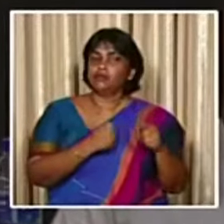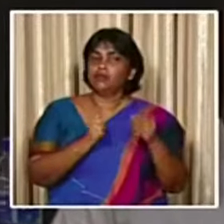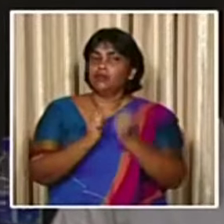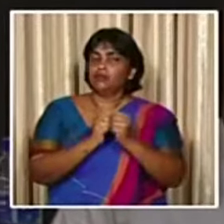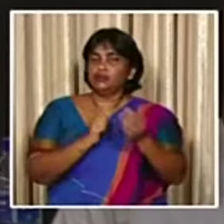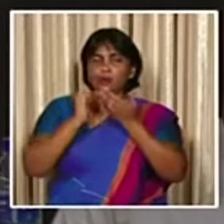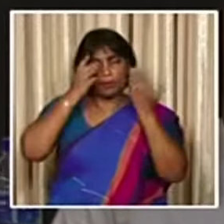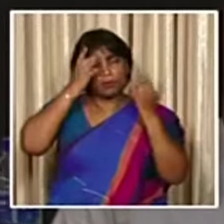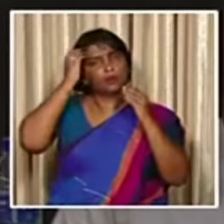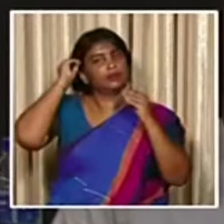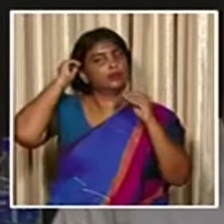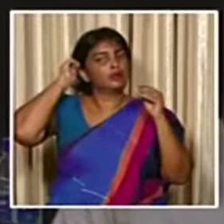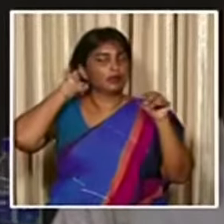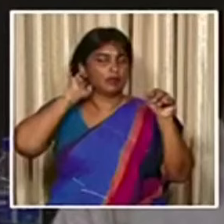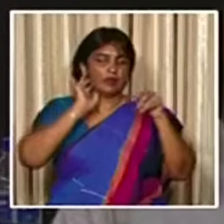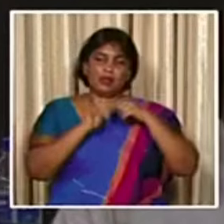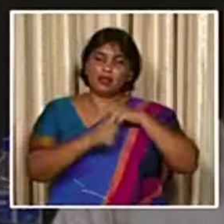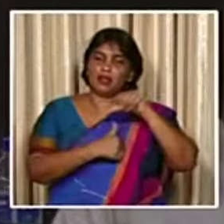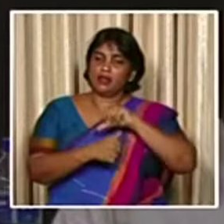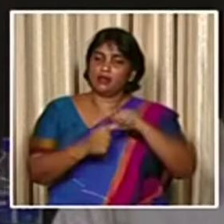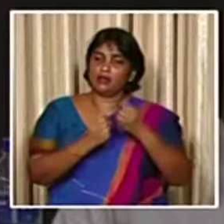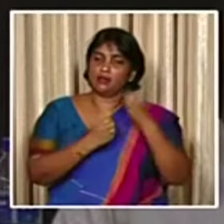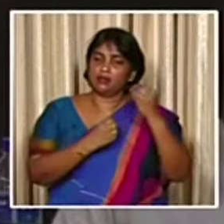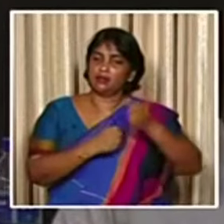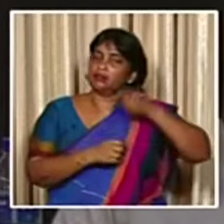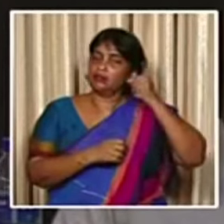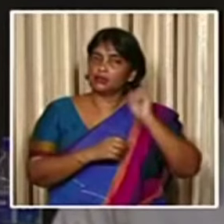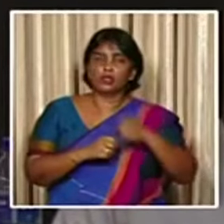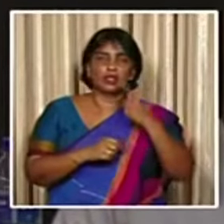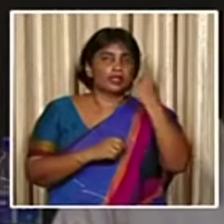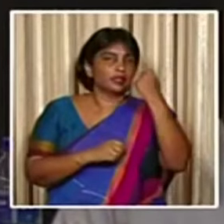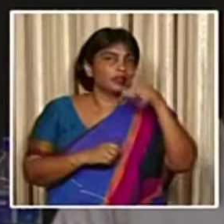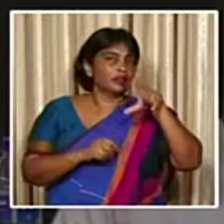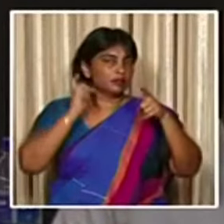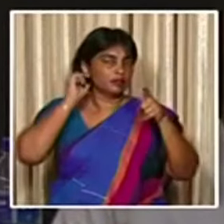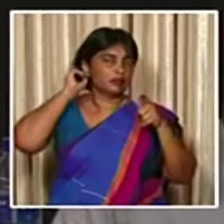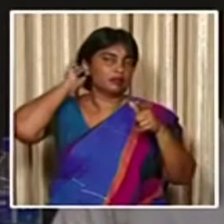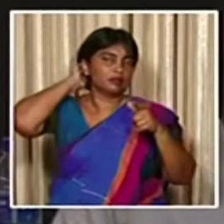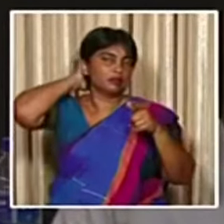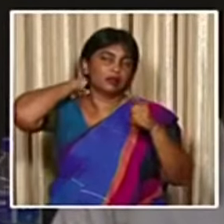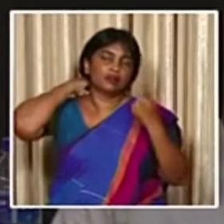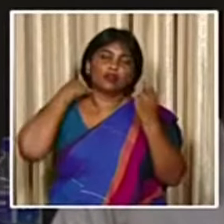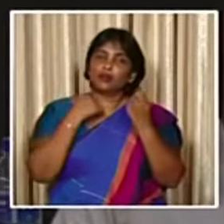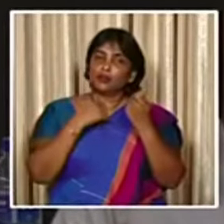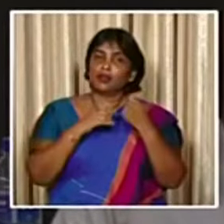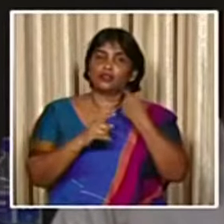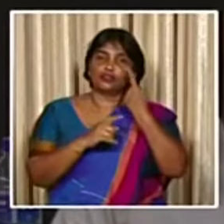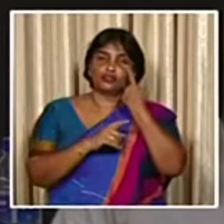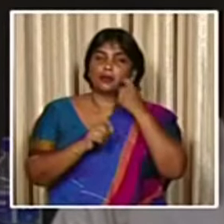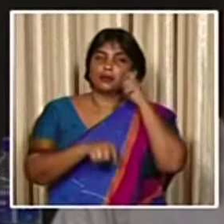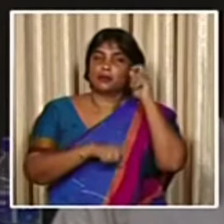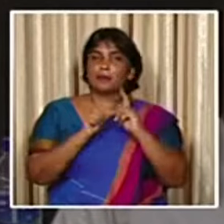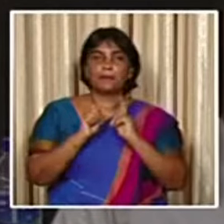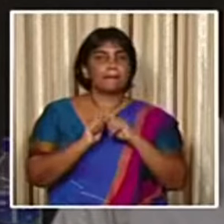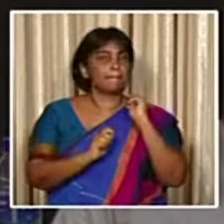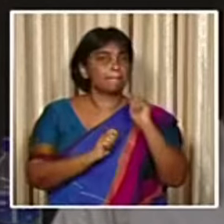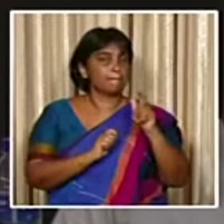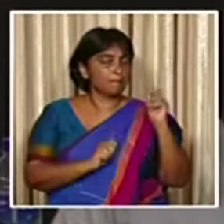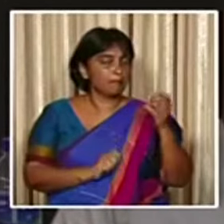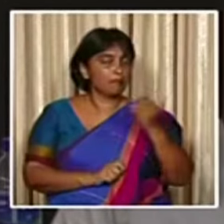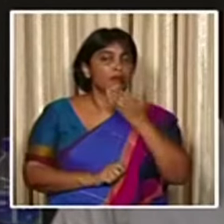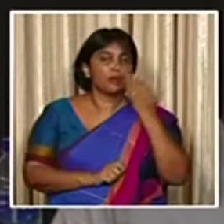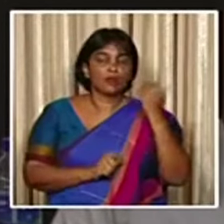මේවා කරන්න පුළුවන් ආයතන වලට දෙන්න, එකඟතාවය පළ කරන 1700ක් රුපියල් මේ අහිංසක මිනිස්සුන්ට ගෙවන්න